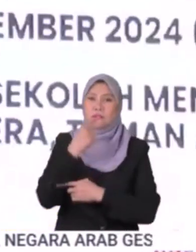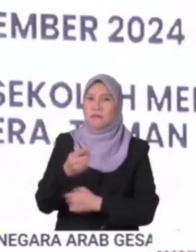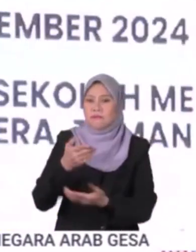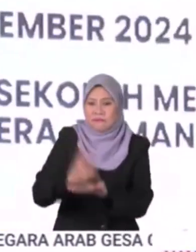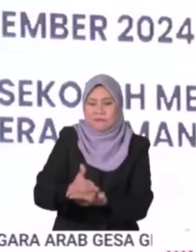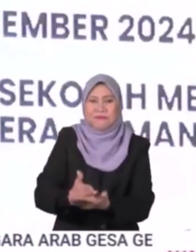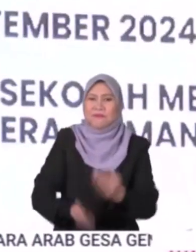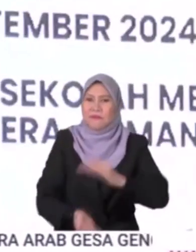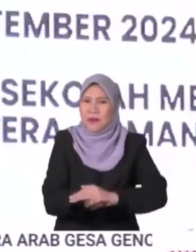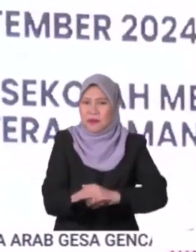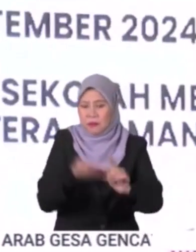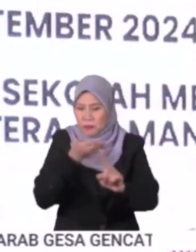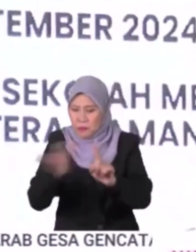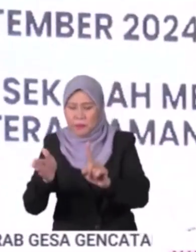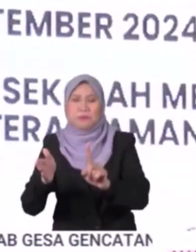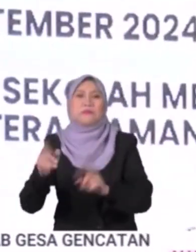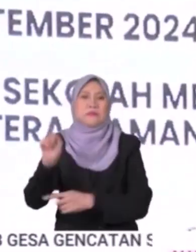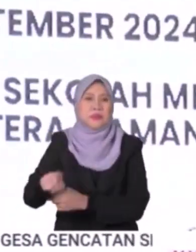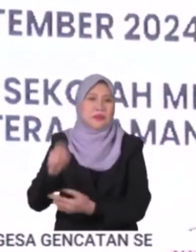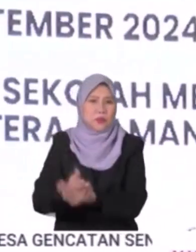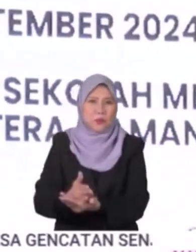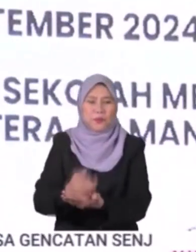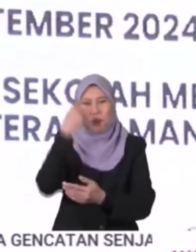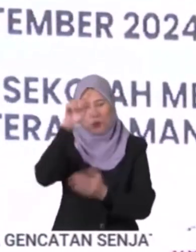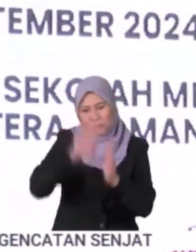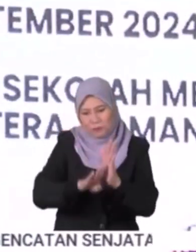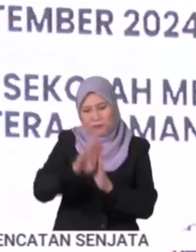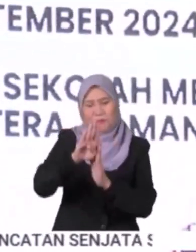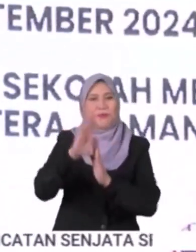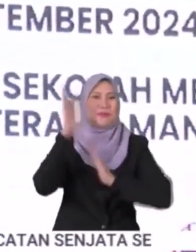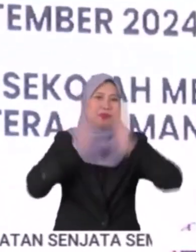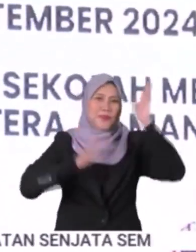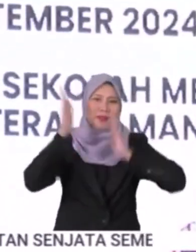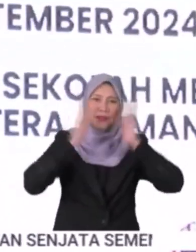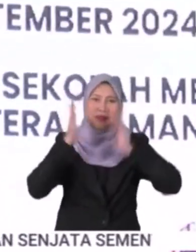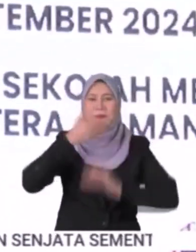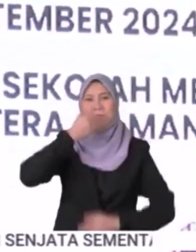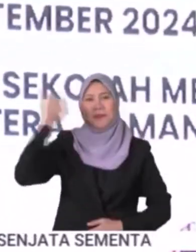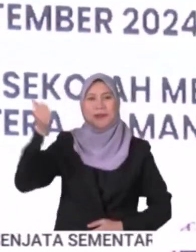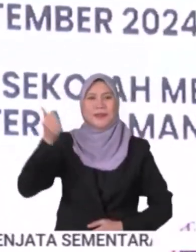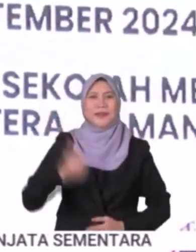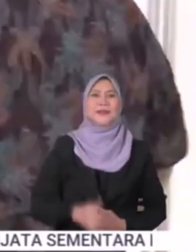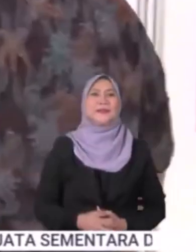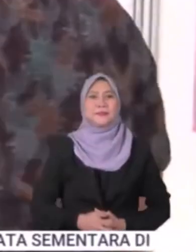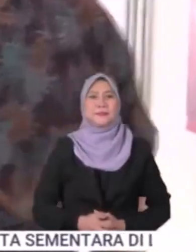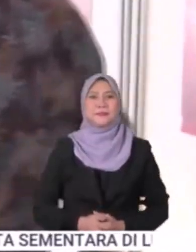rasuah dan penyelewengan dihapuskan demi pembangunan Malaysia yang lebih baik.